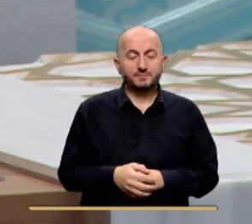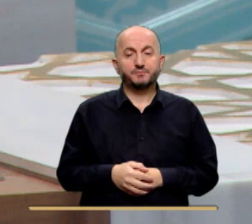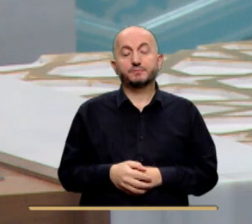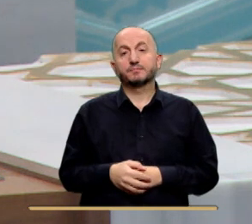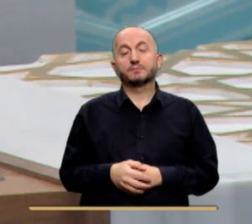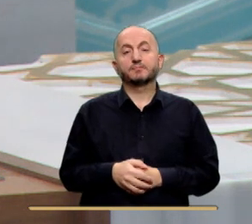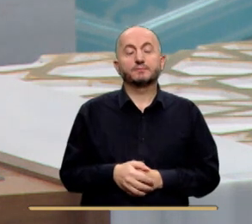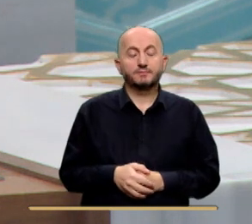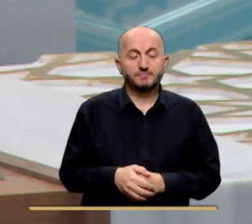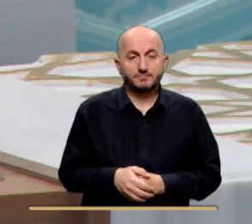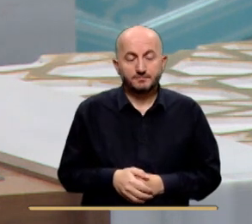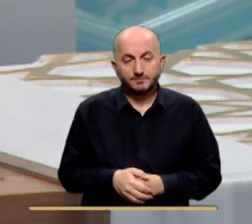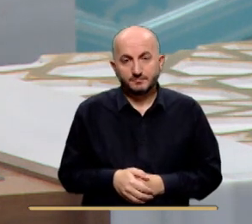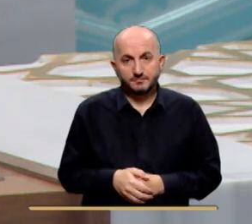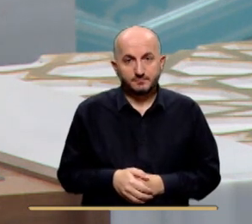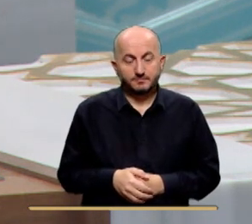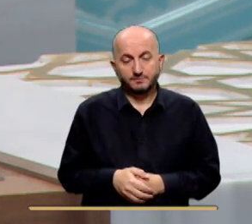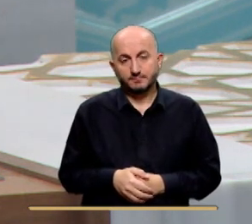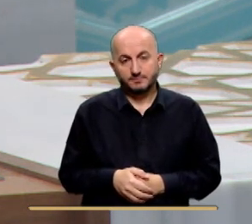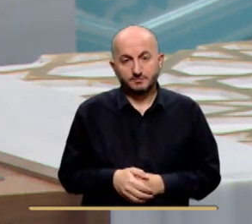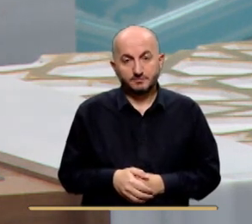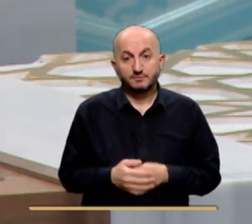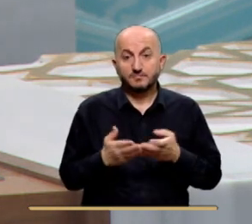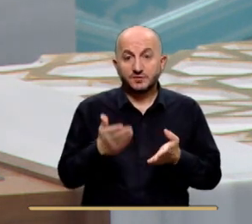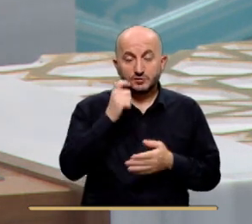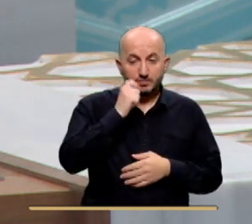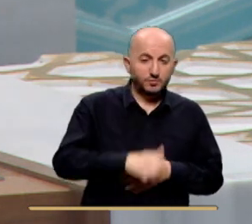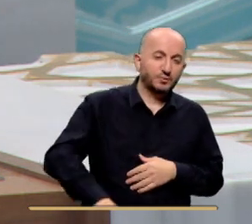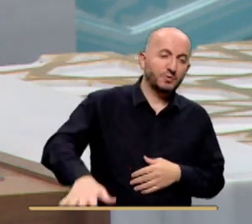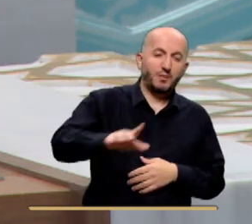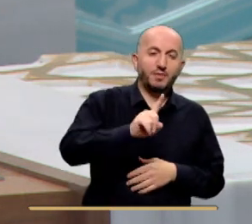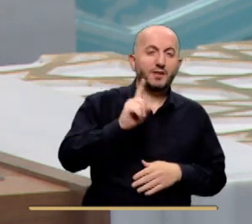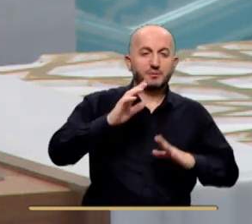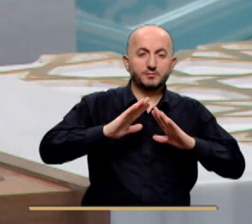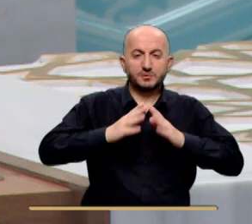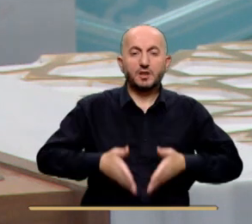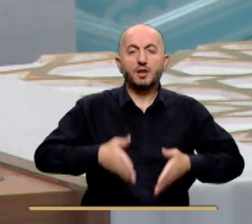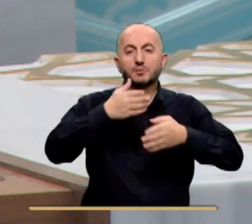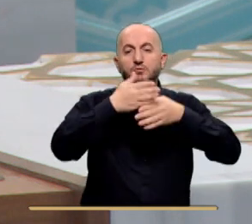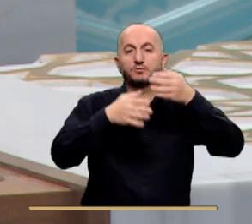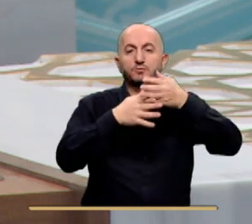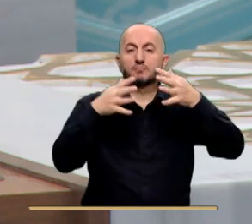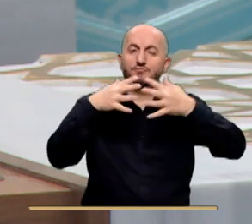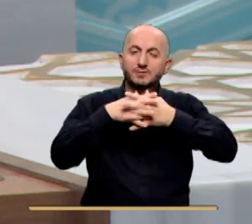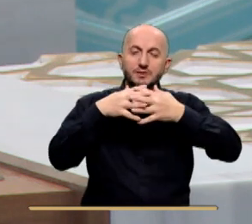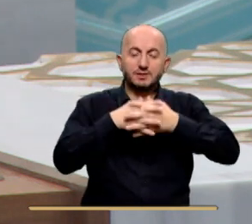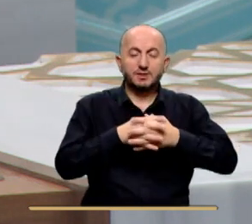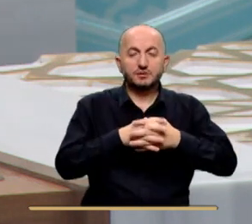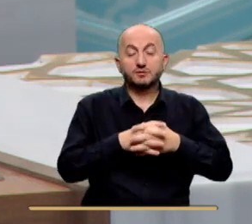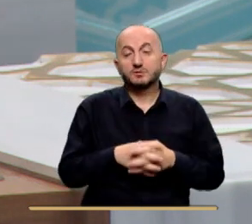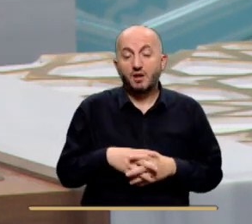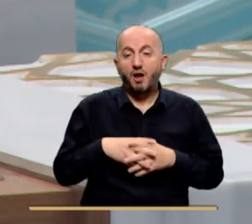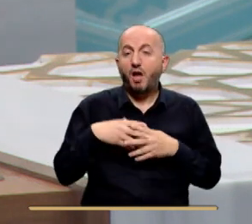kel bünyanı yaşuttu ba'duhu ba'da. İşte müminler bir binanın tuğlaları gibi kenetlenecek buyurarak,